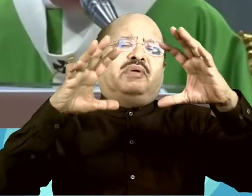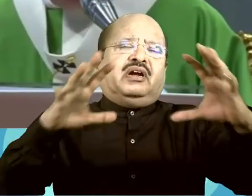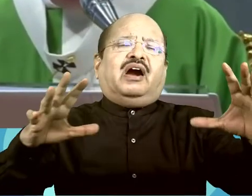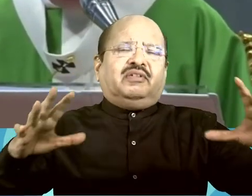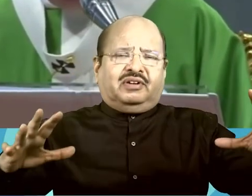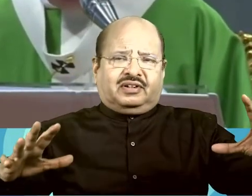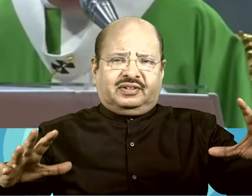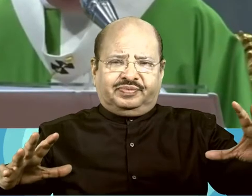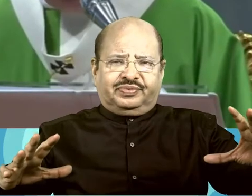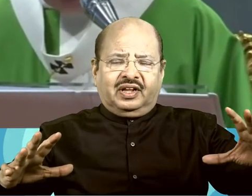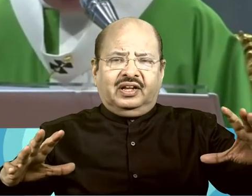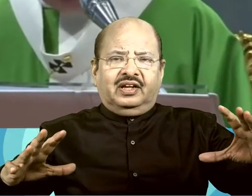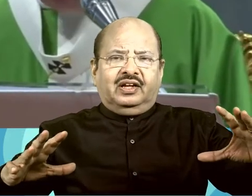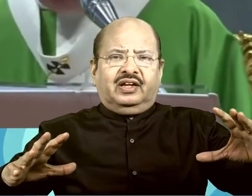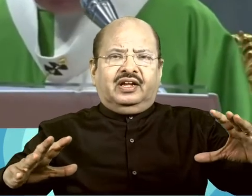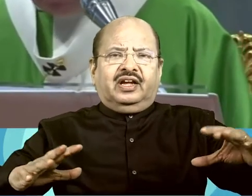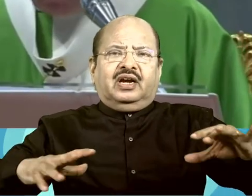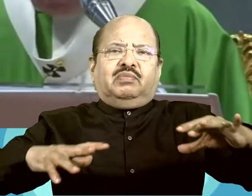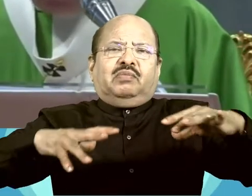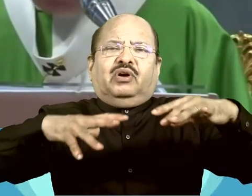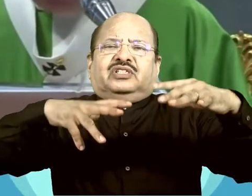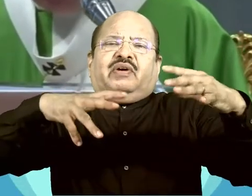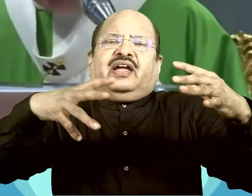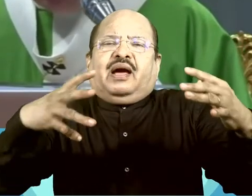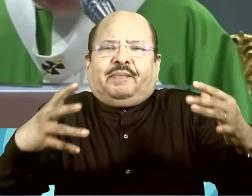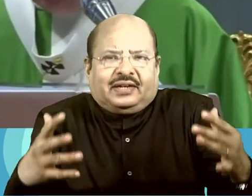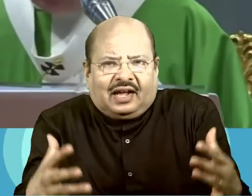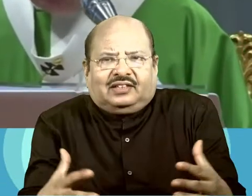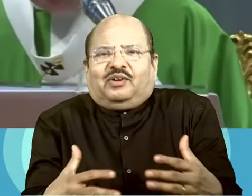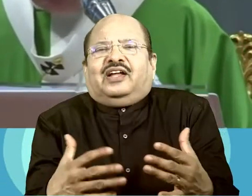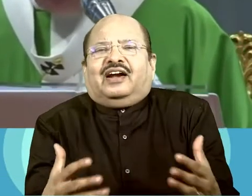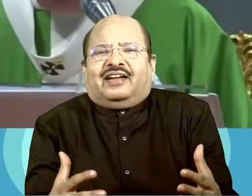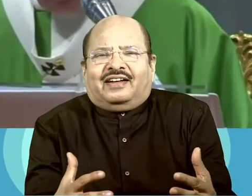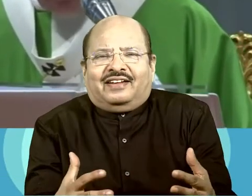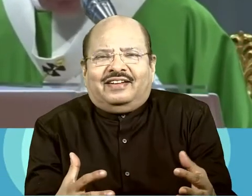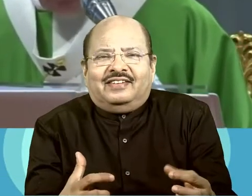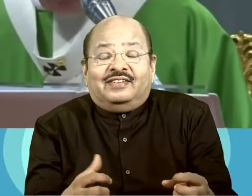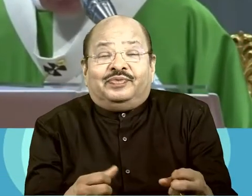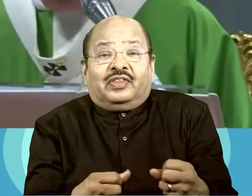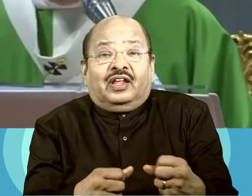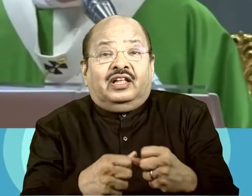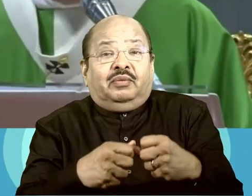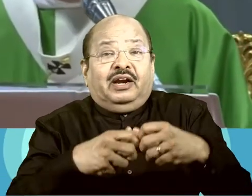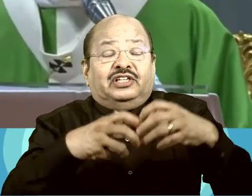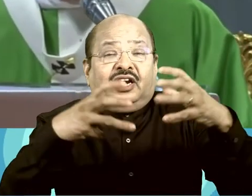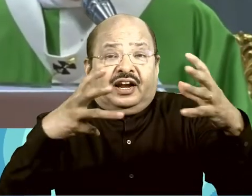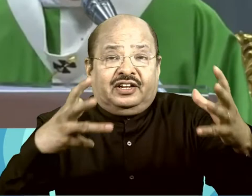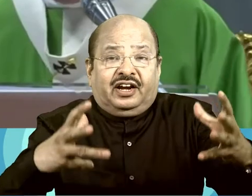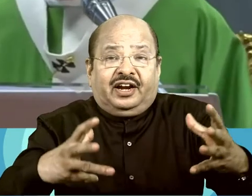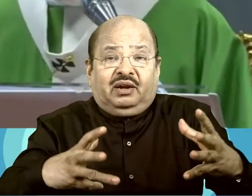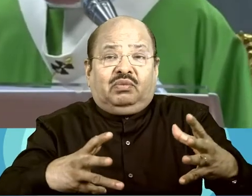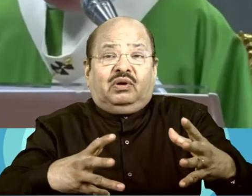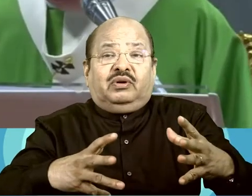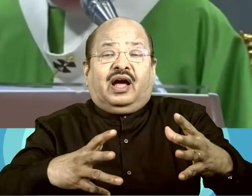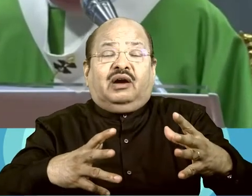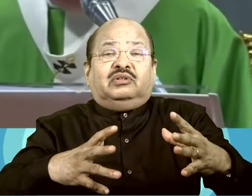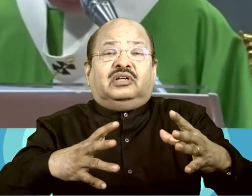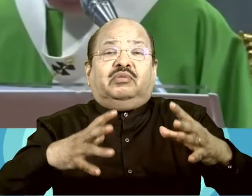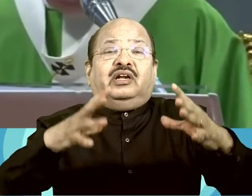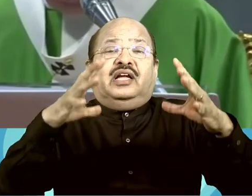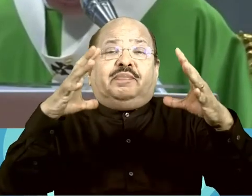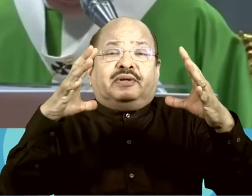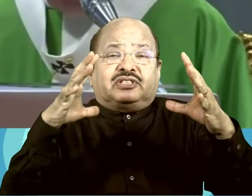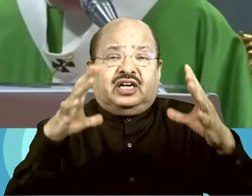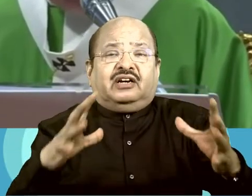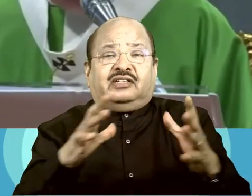പ്രത്യാഘാതങ്ങളെല്ലാം മുമ്പിൽ കാണുന്നുണ്ട്. ഈ ഗർഭം ഒളിച്ചു വയ്ക്കാൻ പറ്റാത്ത ഒന്നാണ് ഇത്. മനുഷ്യർ അറിഞ്ഞു കഴിയുമ്പോൾ